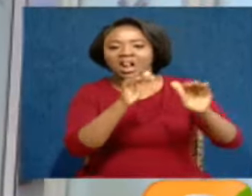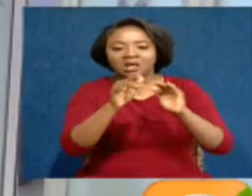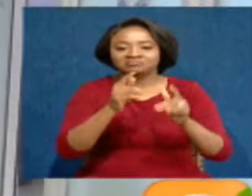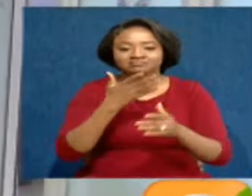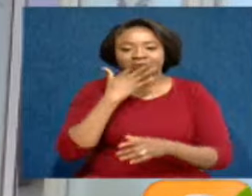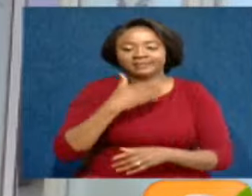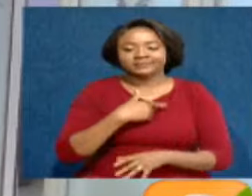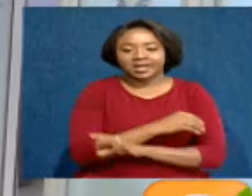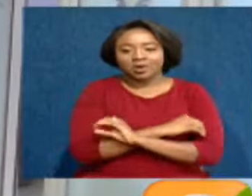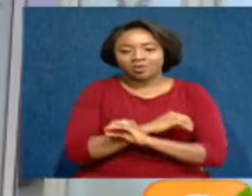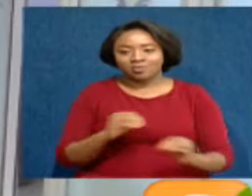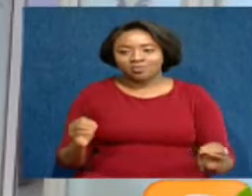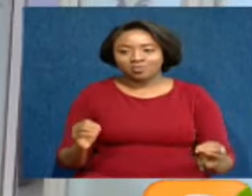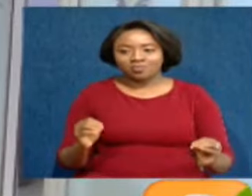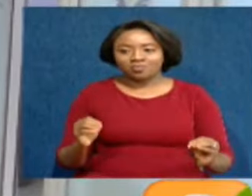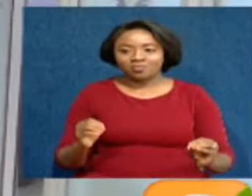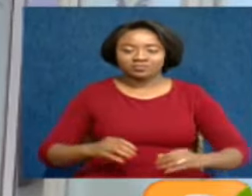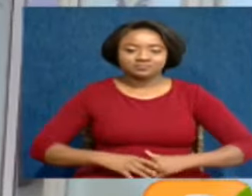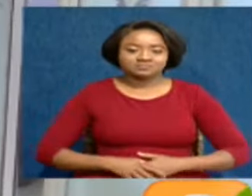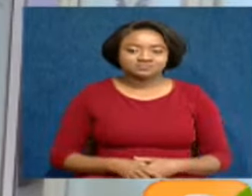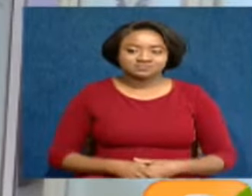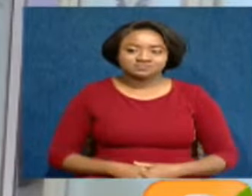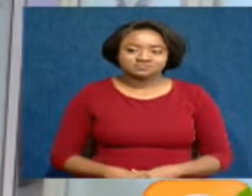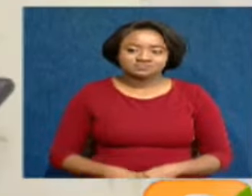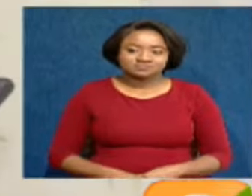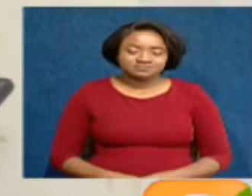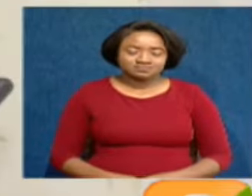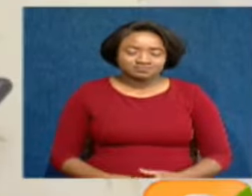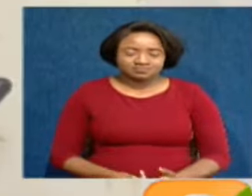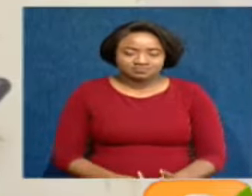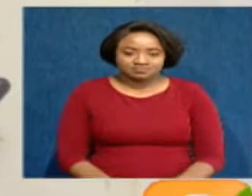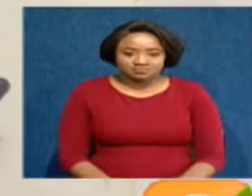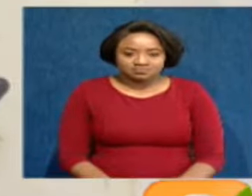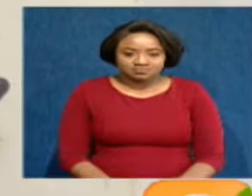kutupa majibu. Ben Kirui, runinga ya Citizen, Nairobi.